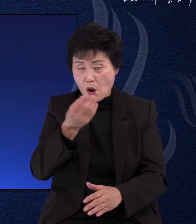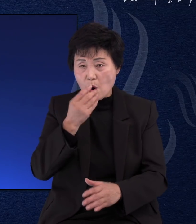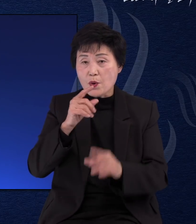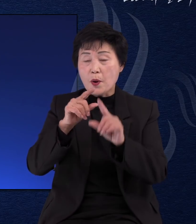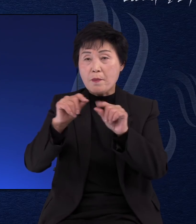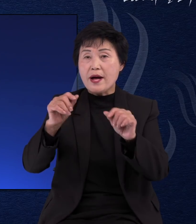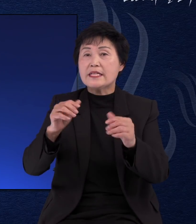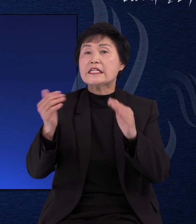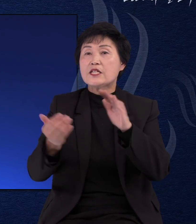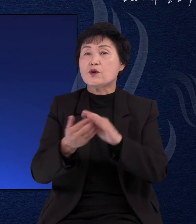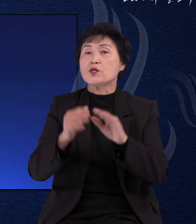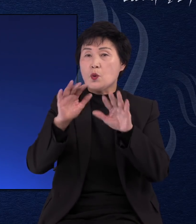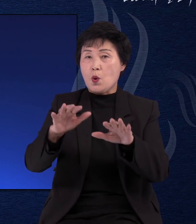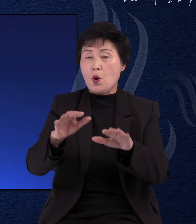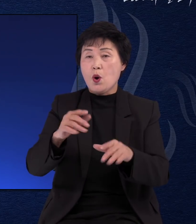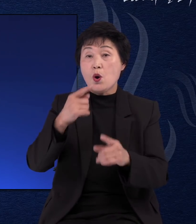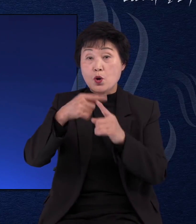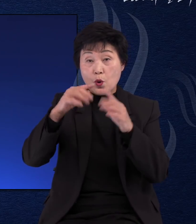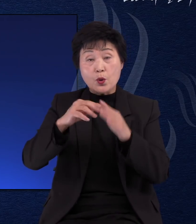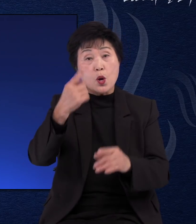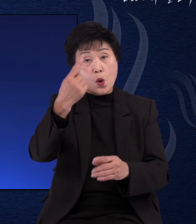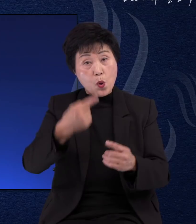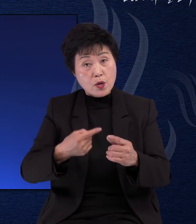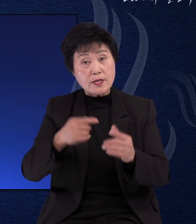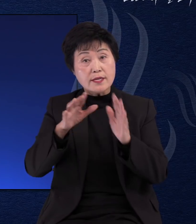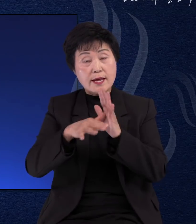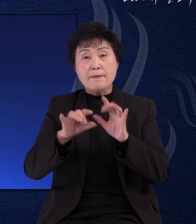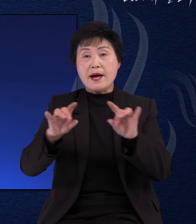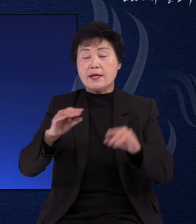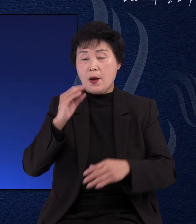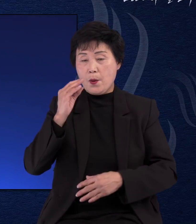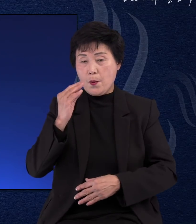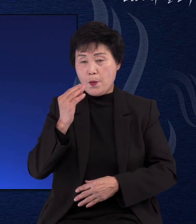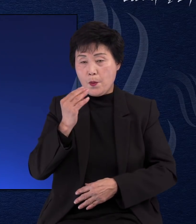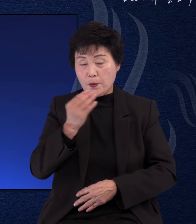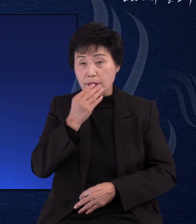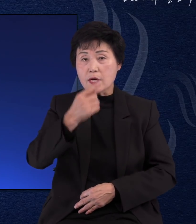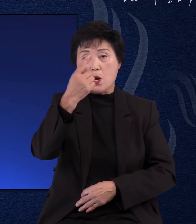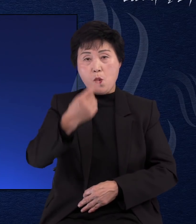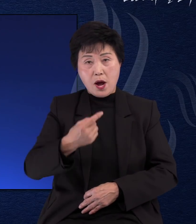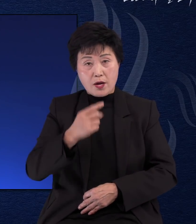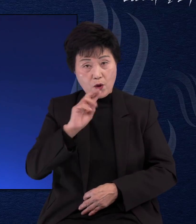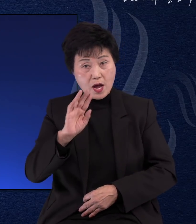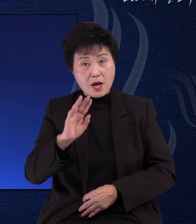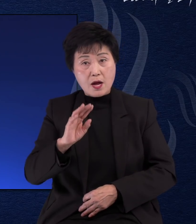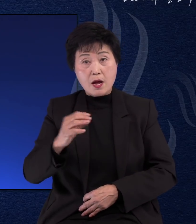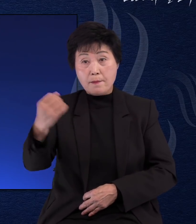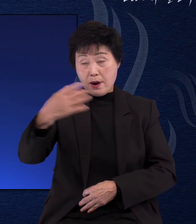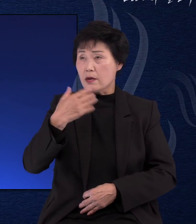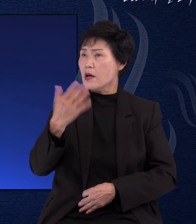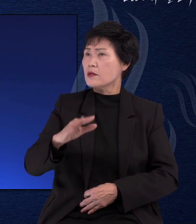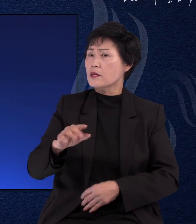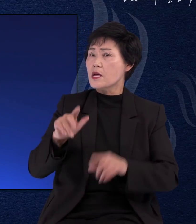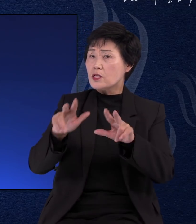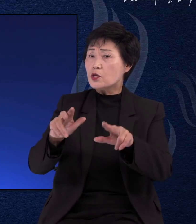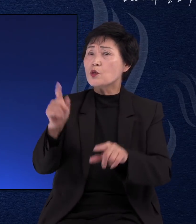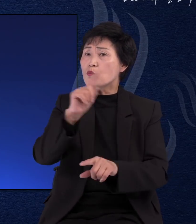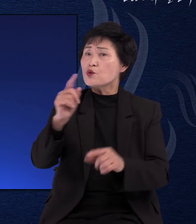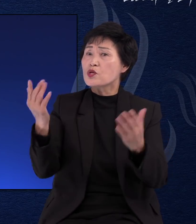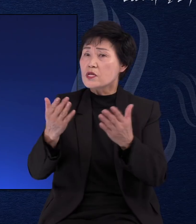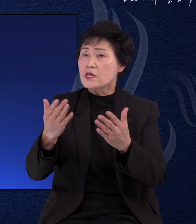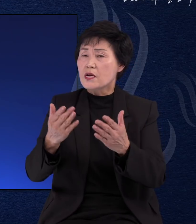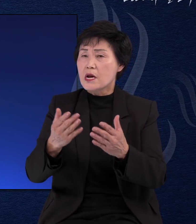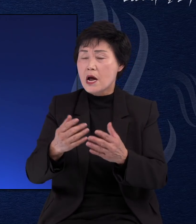때마다 경건하게 와야 된다. 장로님 이렇게 말씀하셨는데 이게 웬일입니까? 하고 엉엉 울면서 성가대 가운을 벗고 뒤로